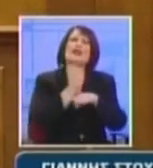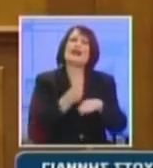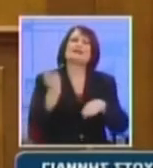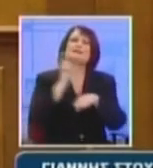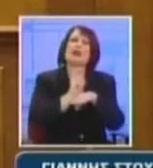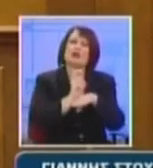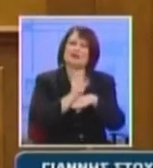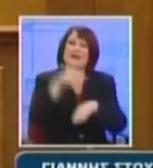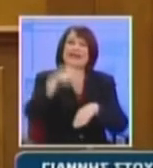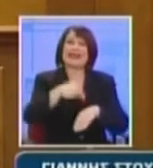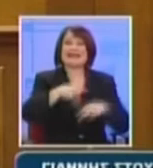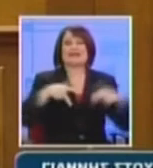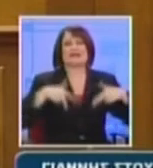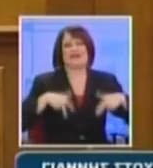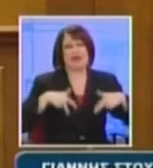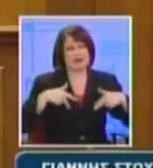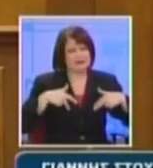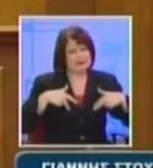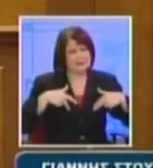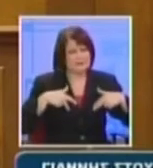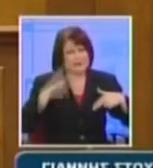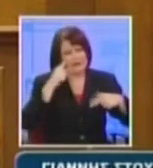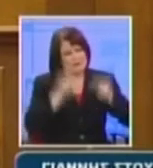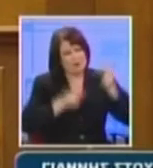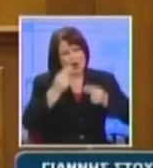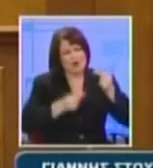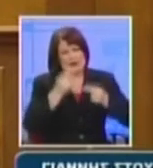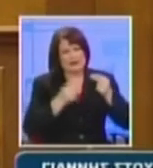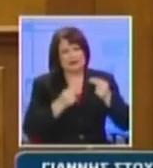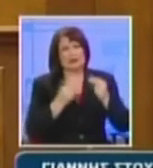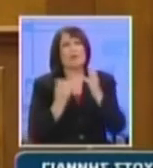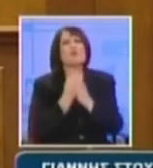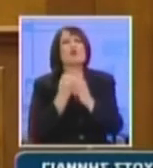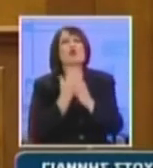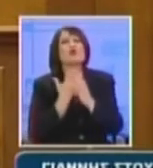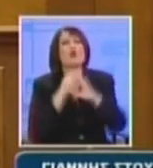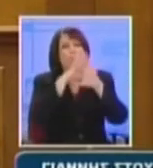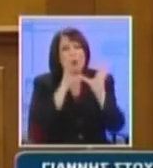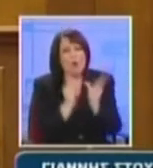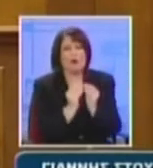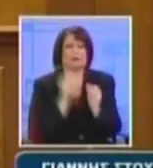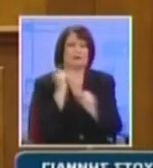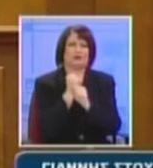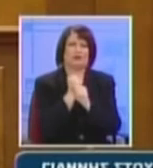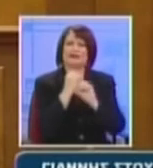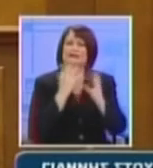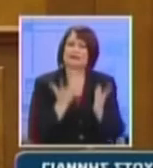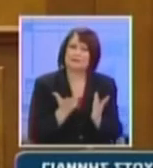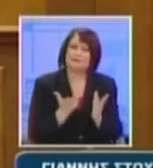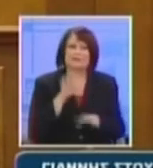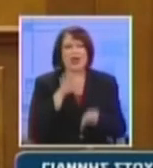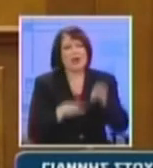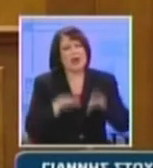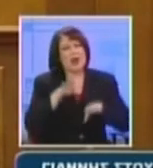γενικής κυβέρνησης, δηλαδή το πρωτογενές πλεόνασμα υπολογισμένο σε επίπεδο προϊόντος πλήρους απασχόλησης, κυμαίνεται ανάλογα